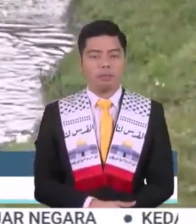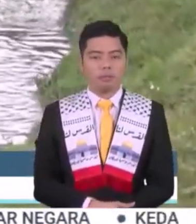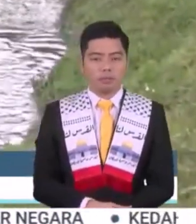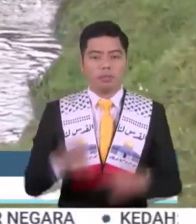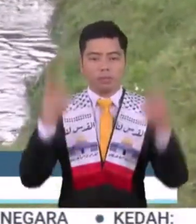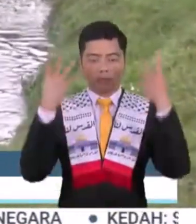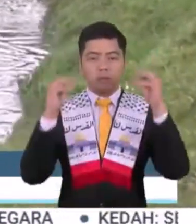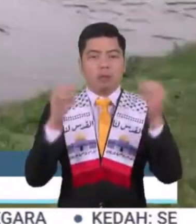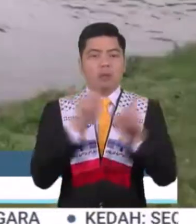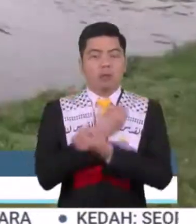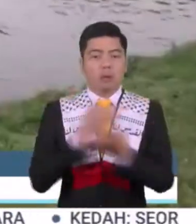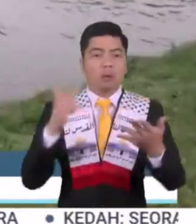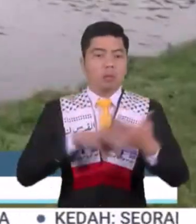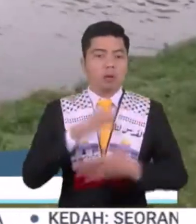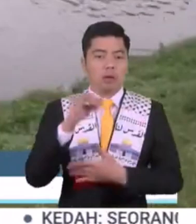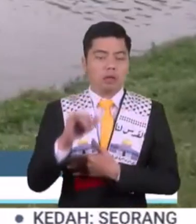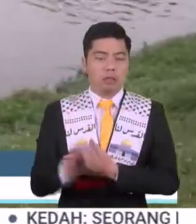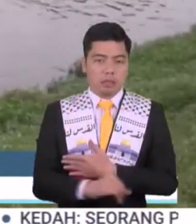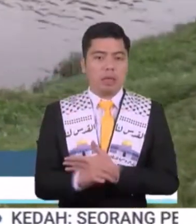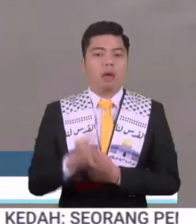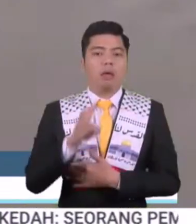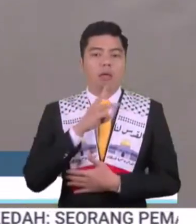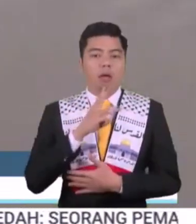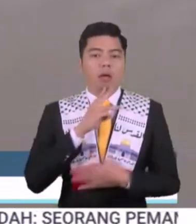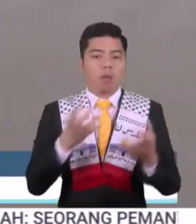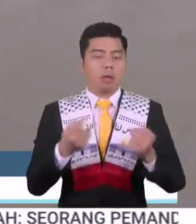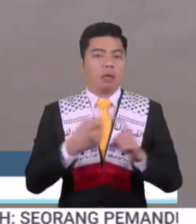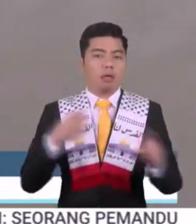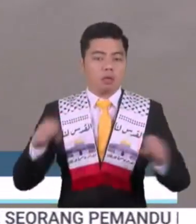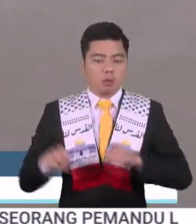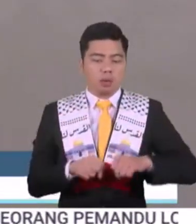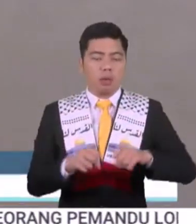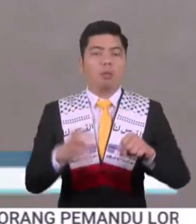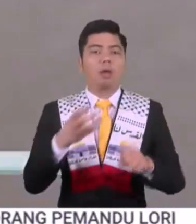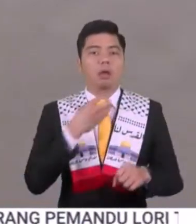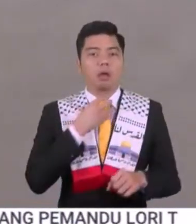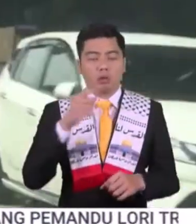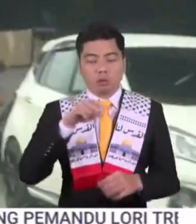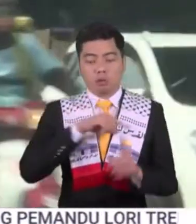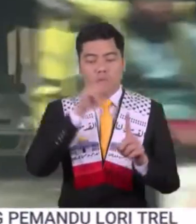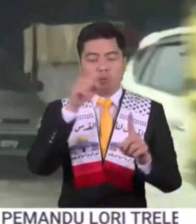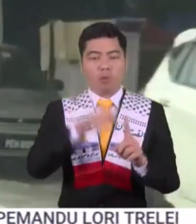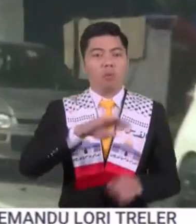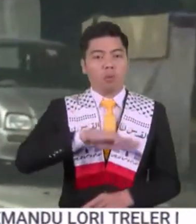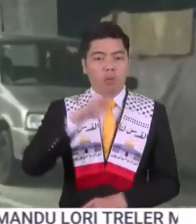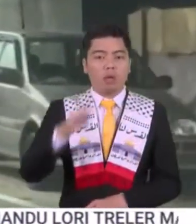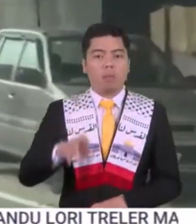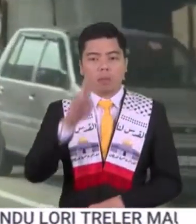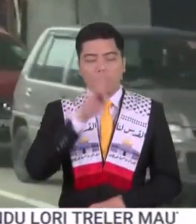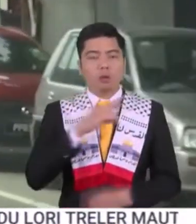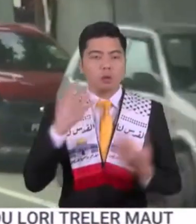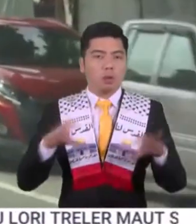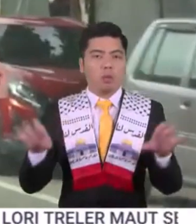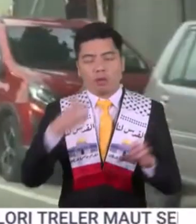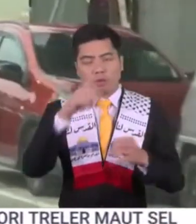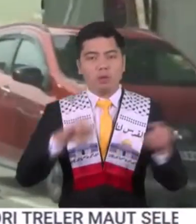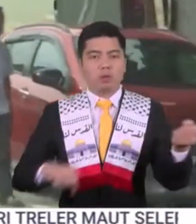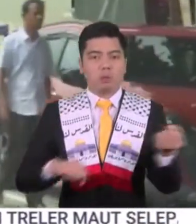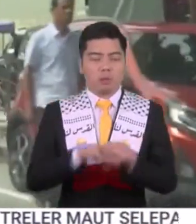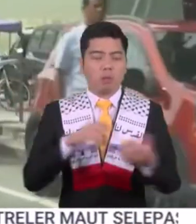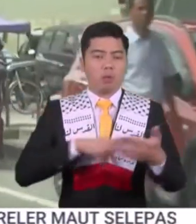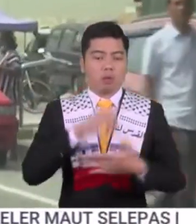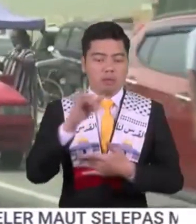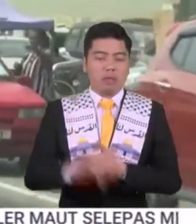Datuk Sri Anwar memaklumkan projek penyaluran air mentah dari Sungai Perak ke Empangan Bukit Merah yang sebahagiannya dilaksanakan bagi menyokong